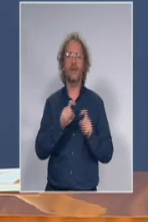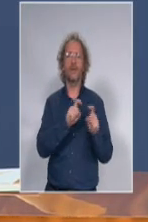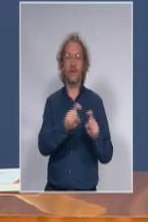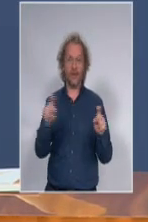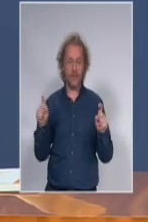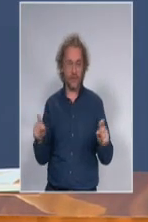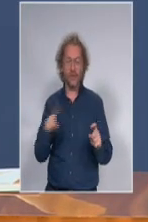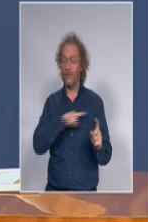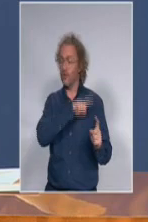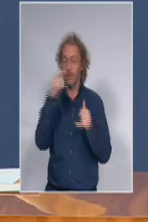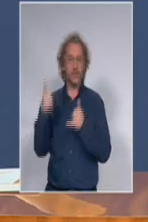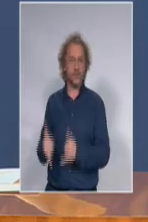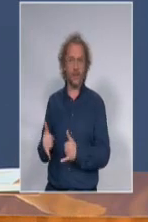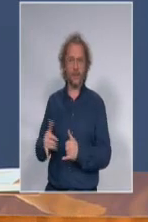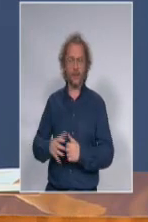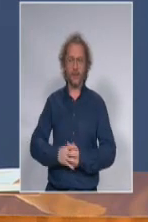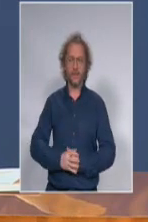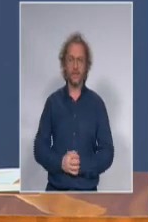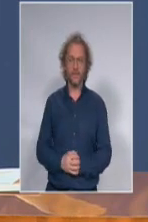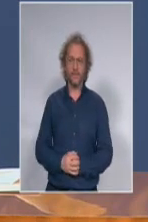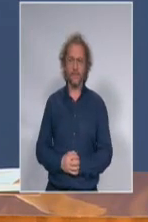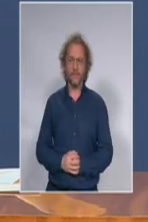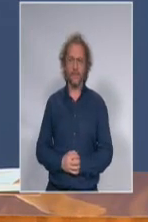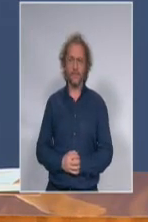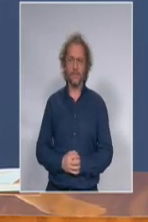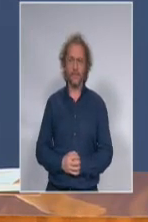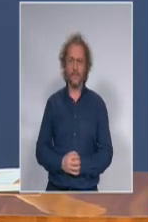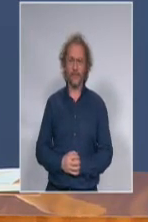Zašto sam rekao da je ovaj broj od 100 važan?